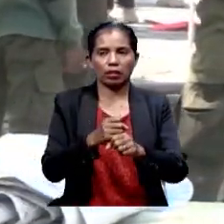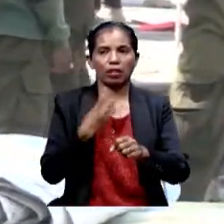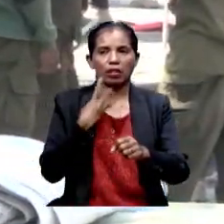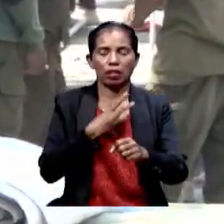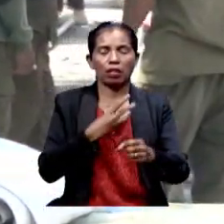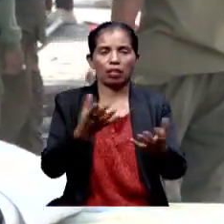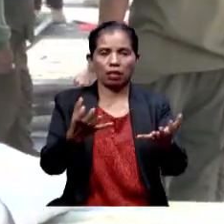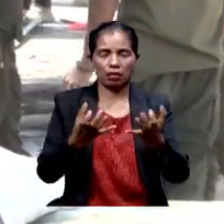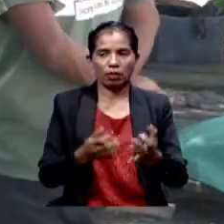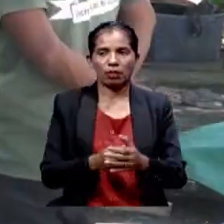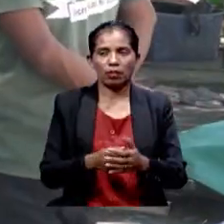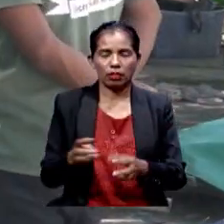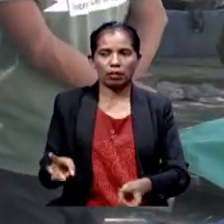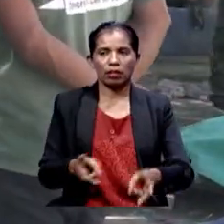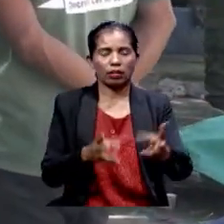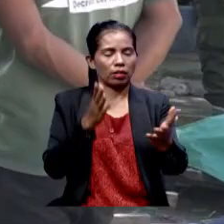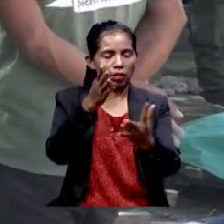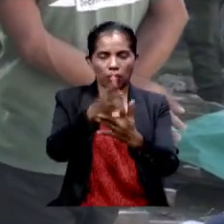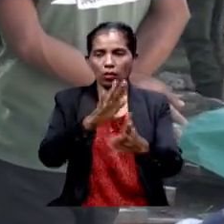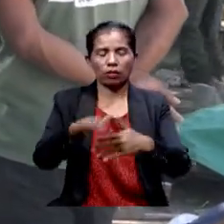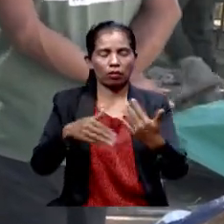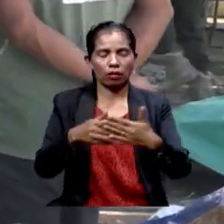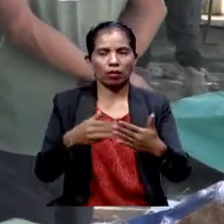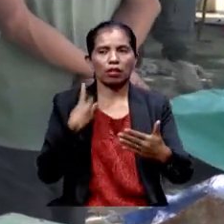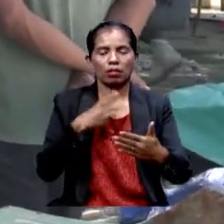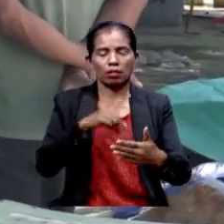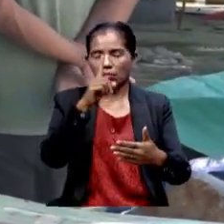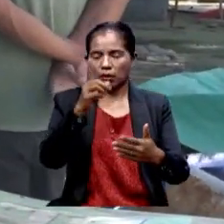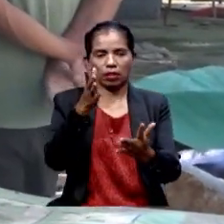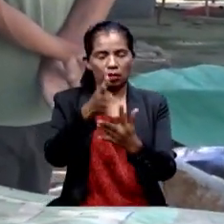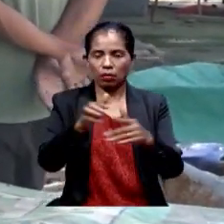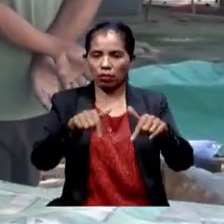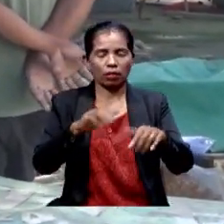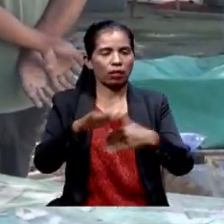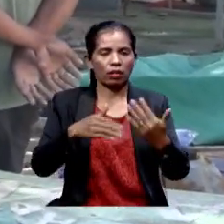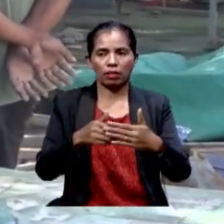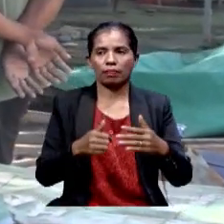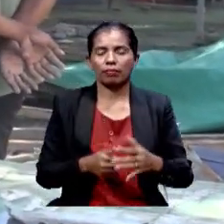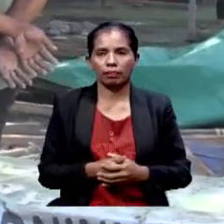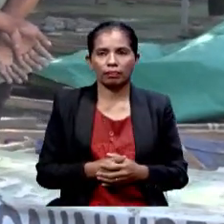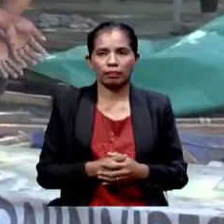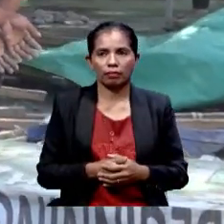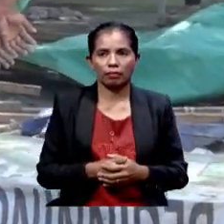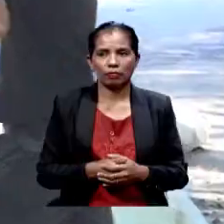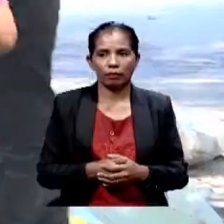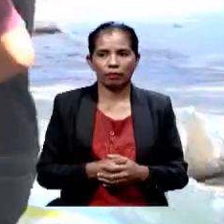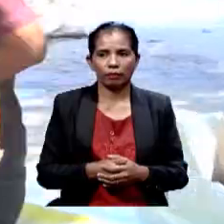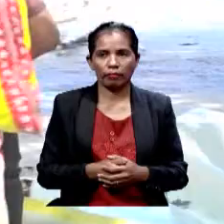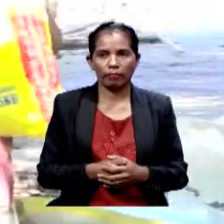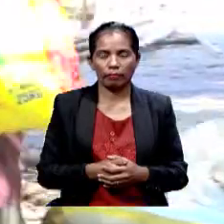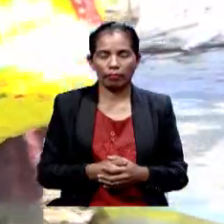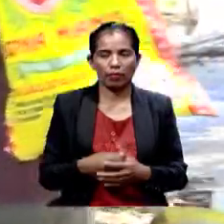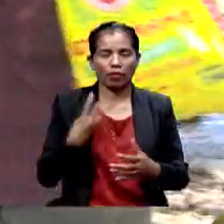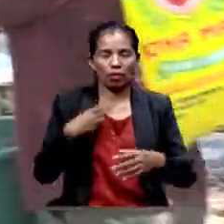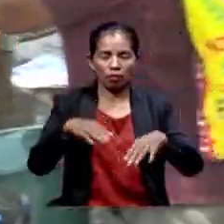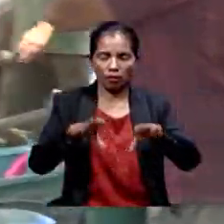ku istaru mi tama hutu mai para mulira me hutu ne lo sa mesak mata mahu hutu ne dit lai ha. Ema la fol ne ema la tama ida amaun. Ain